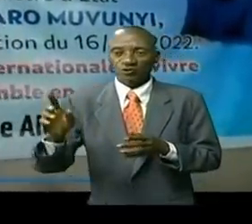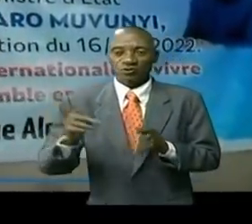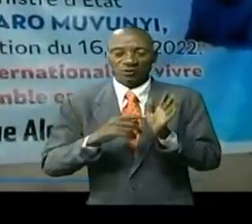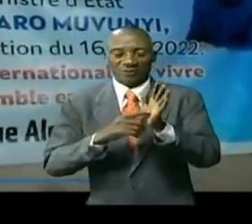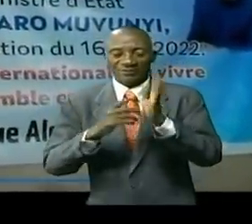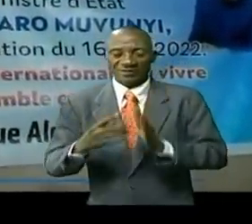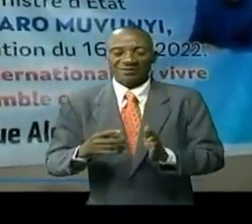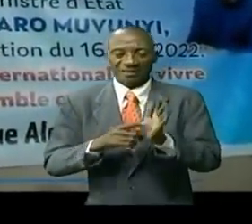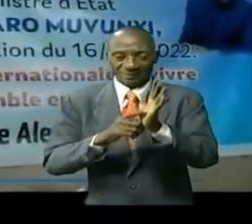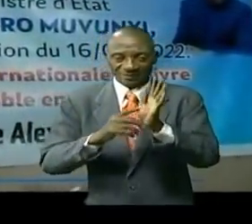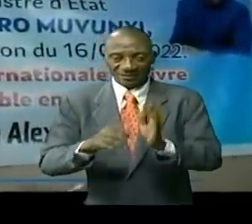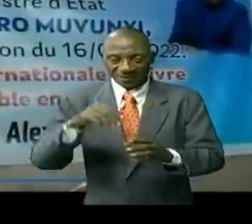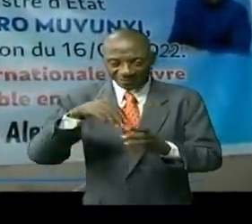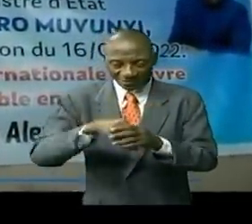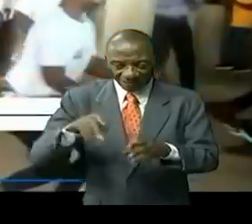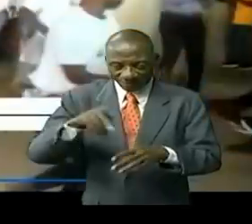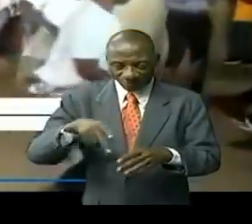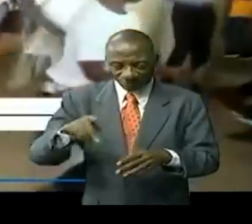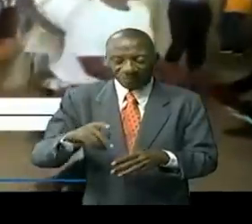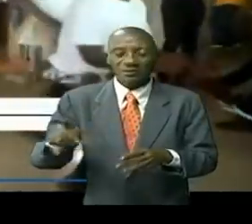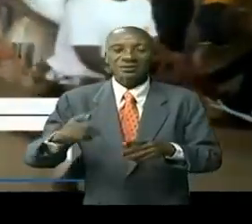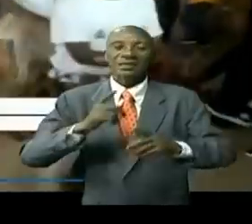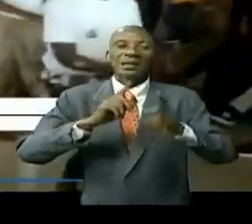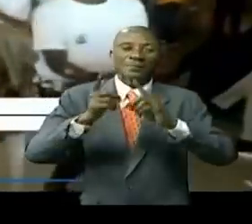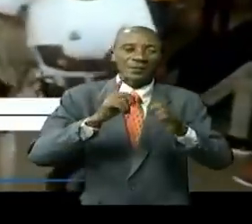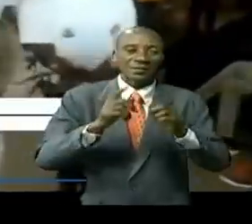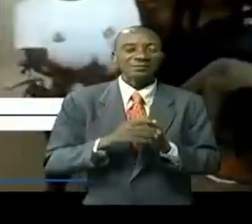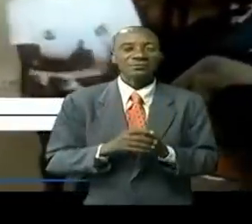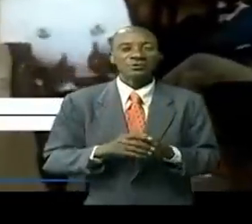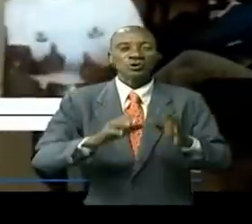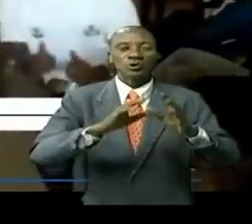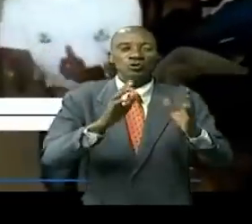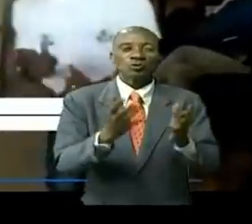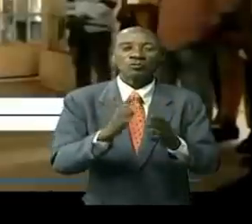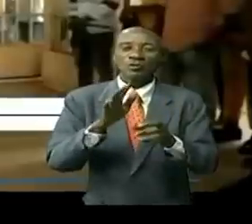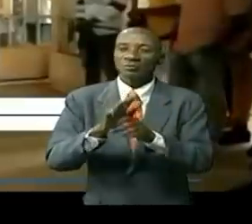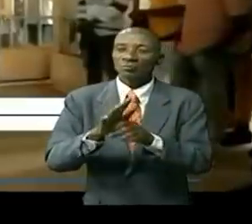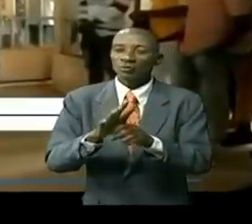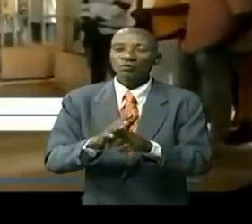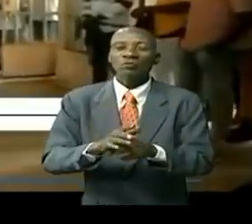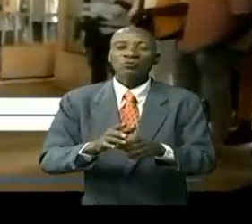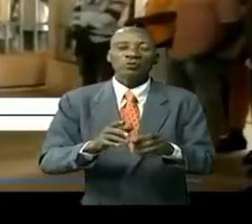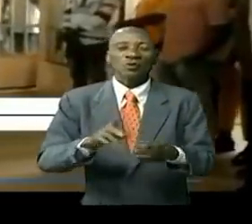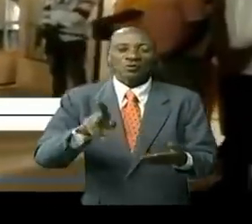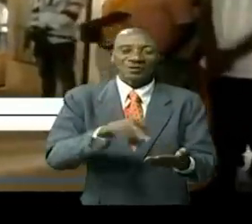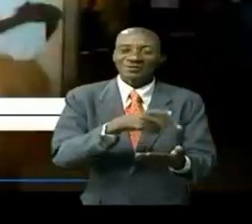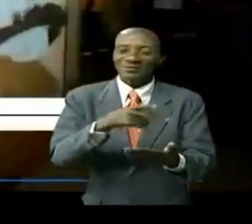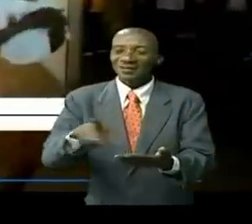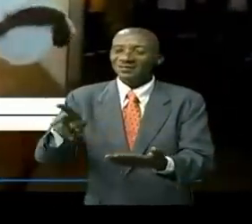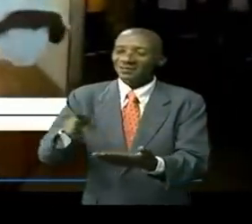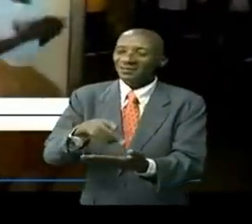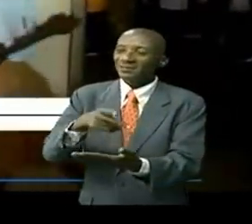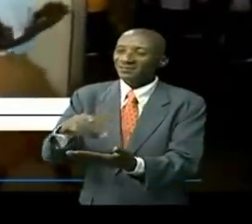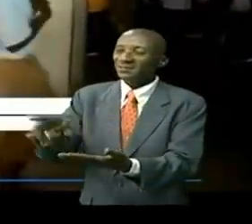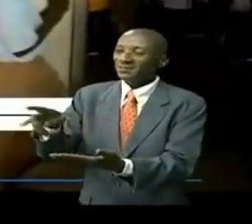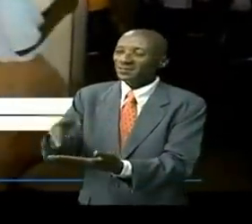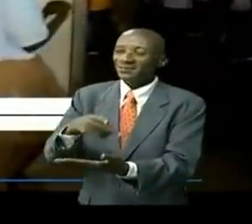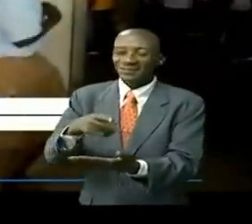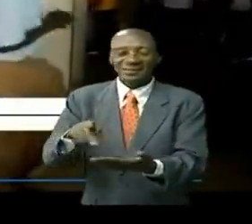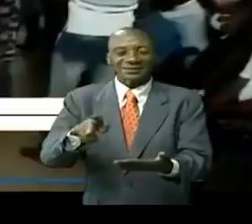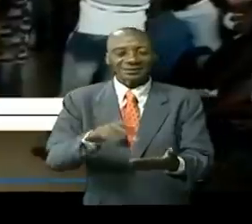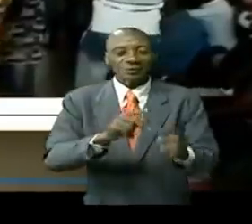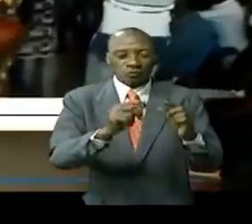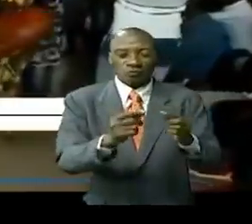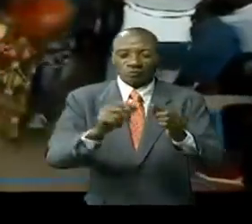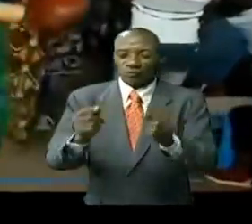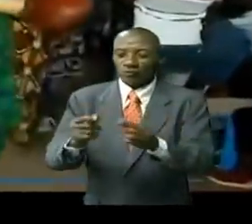M. Edson. Au cours de la cérémonie, plusieurs communautés ont exhibé des danses folkloriques de leur coin. Les clous de la cérémonie